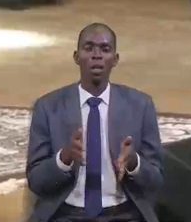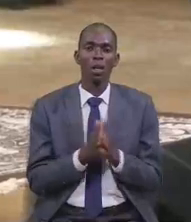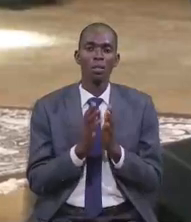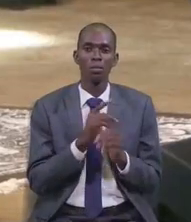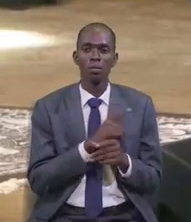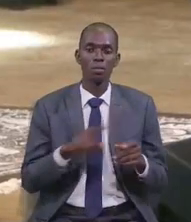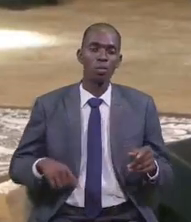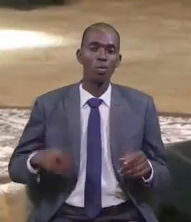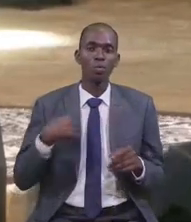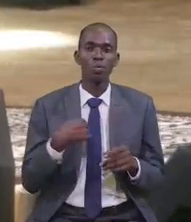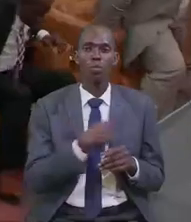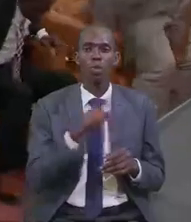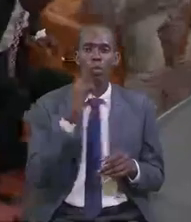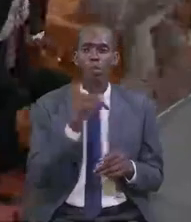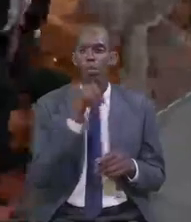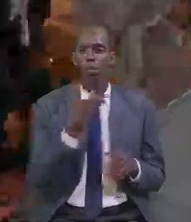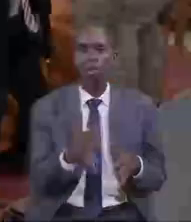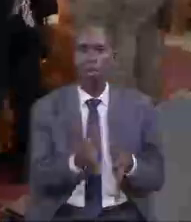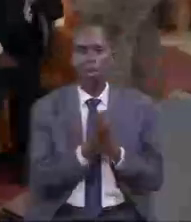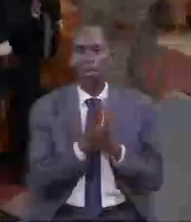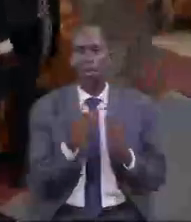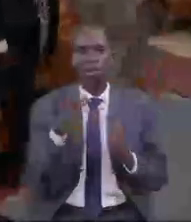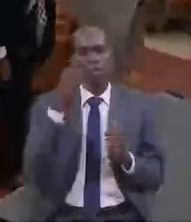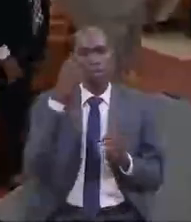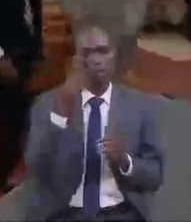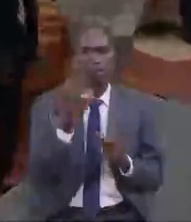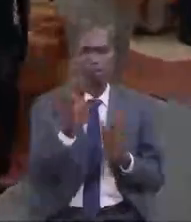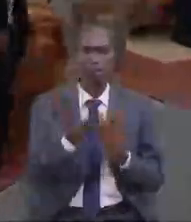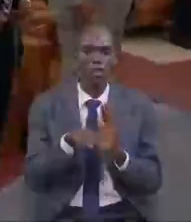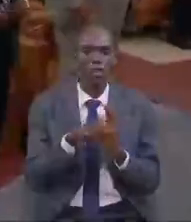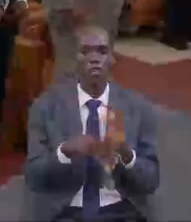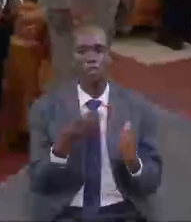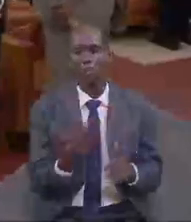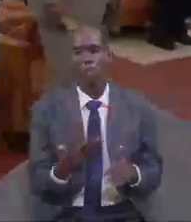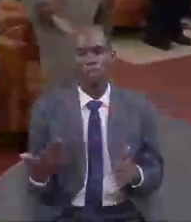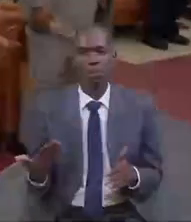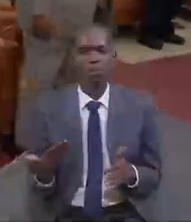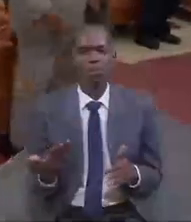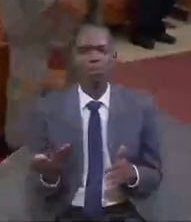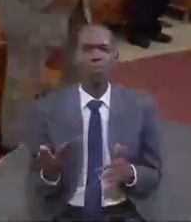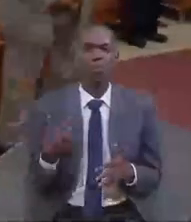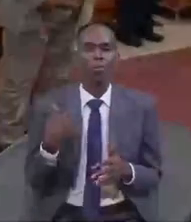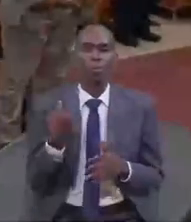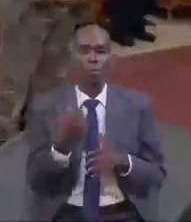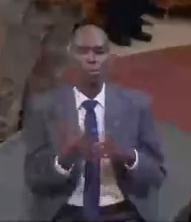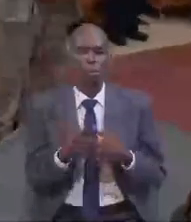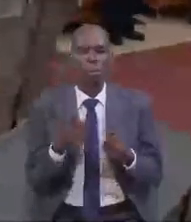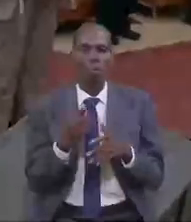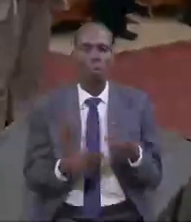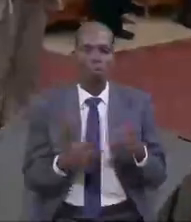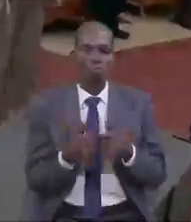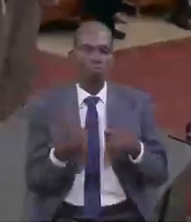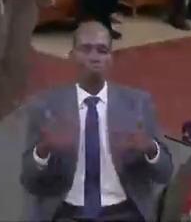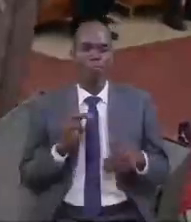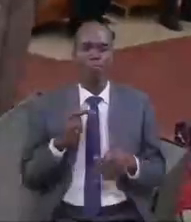au Seigneur pour des choses viles, des choses simples. Mais ce qui nous distingue,